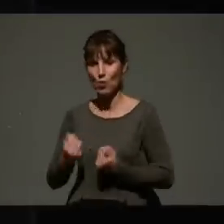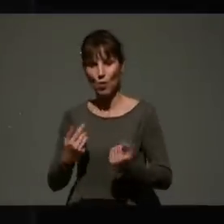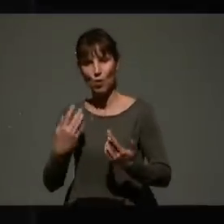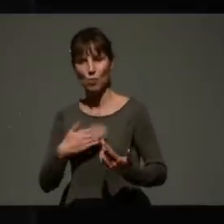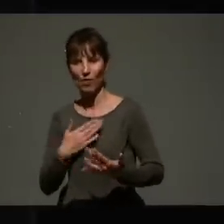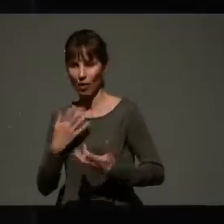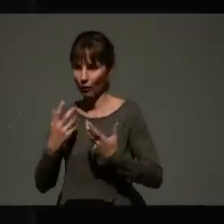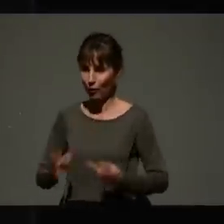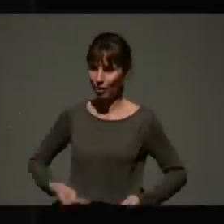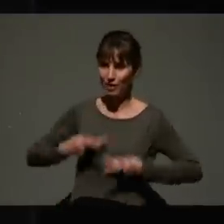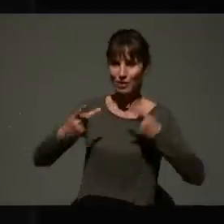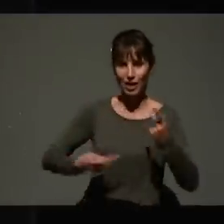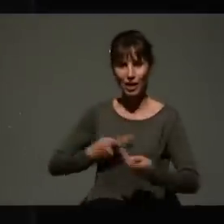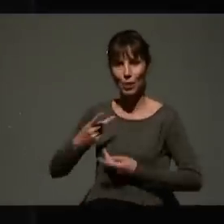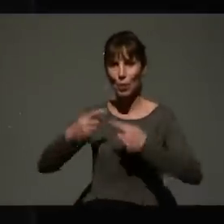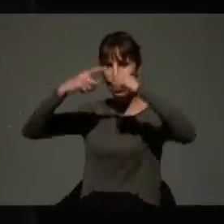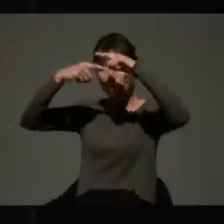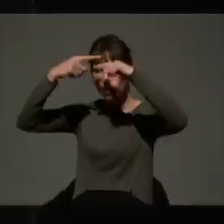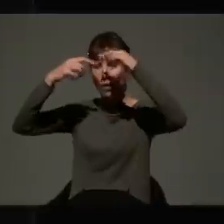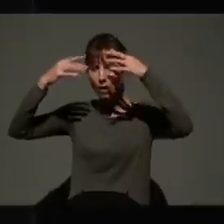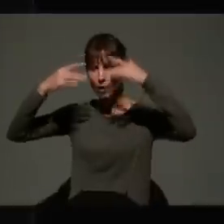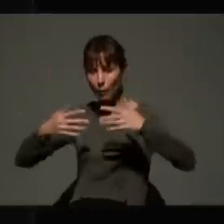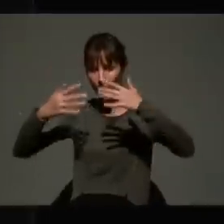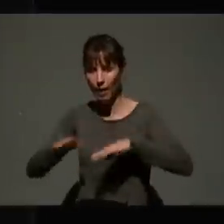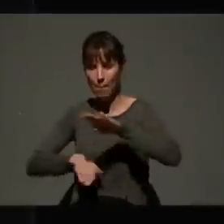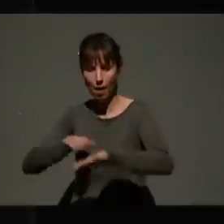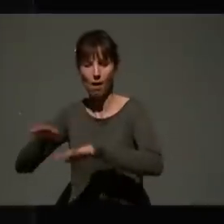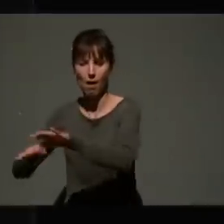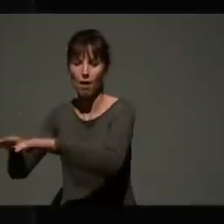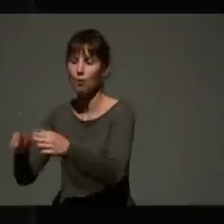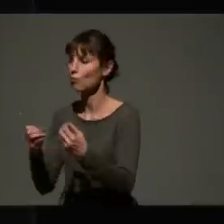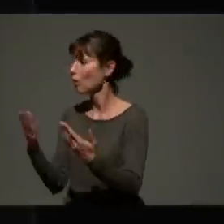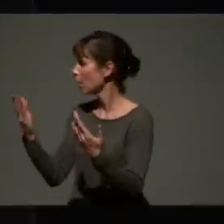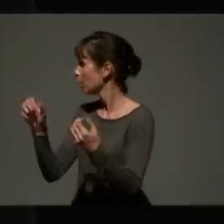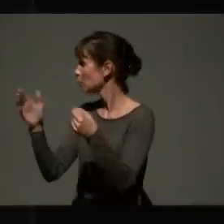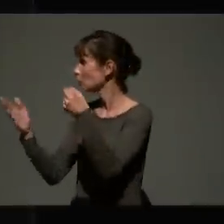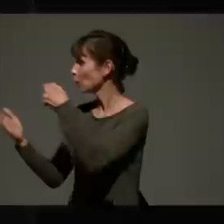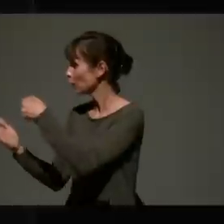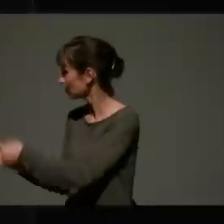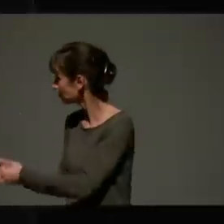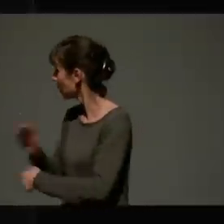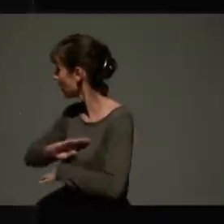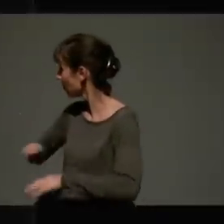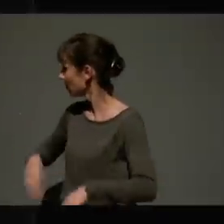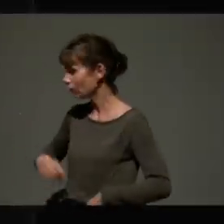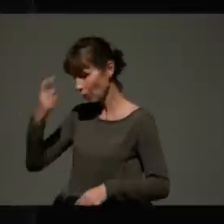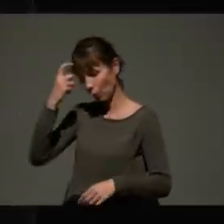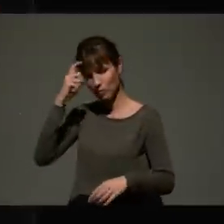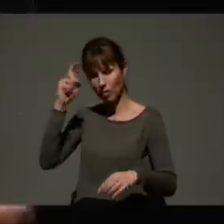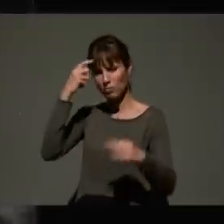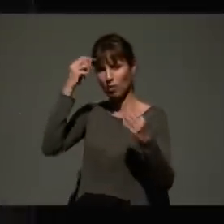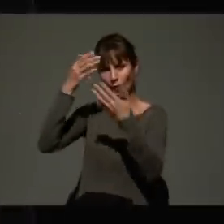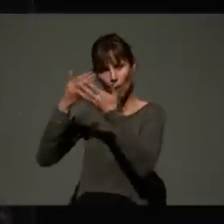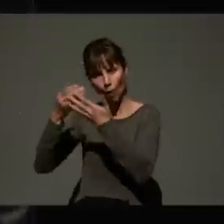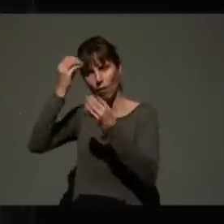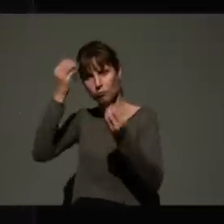font-ils que compter leurs pas ? Et je vous laisse lire la suite. Donc, ça va jusqu'à éventuellement soulager sa conscience. Toutes les questions sont là.